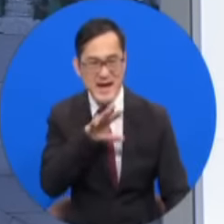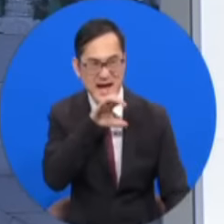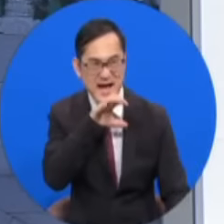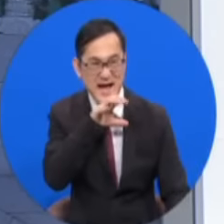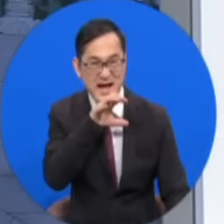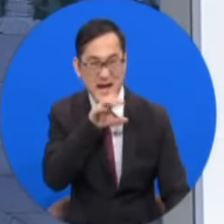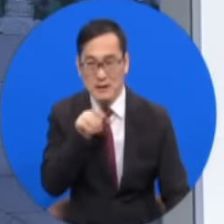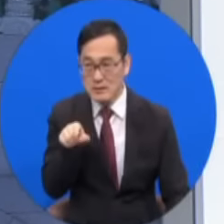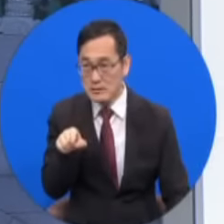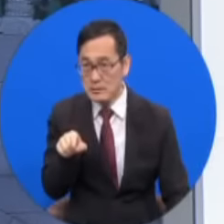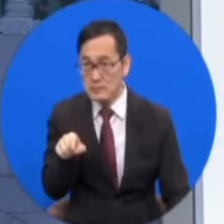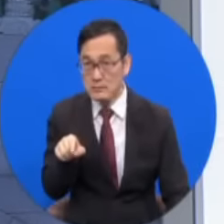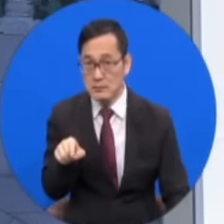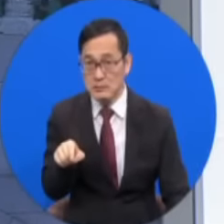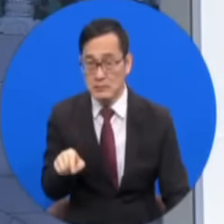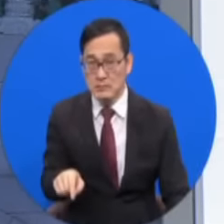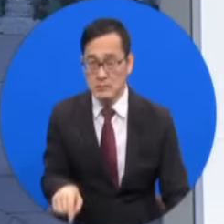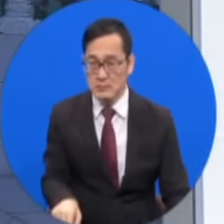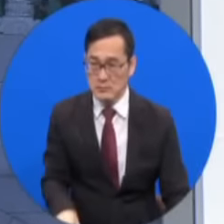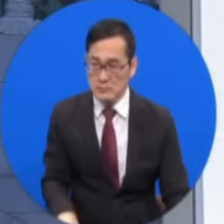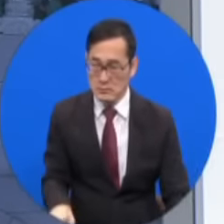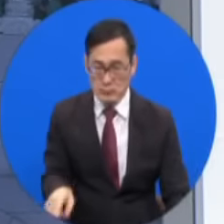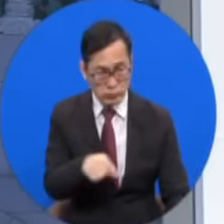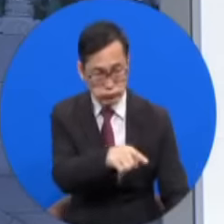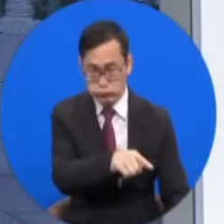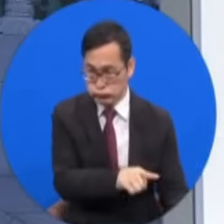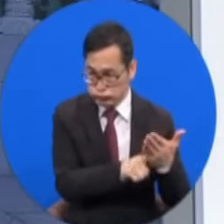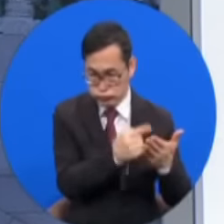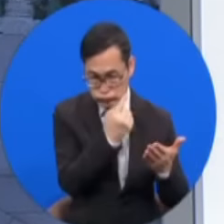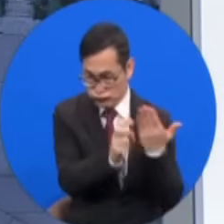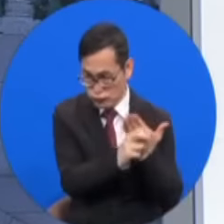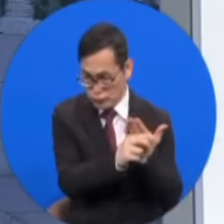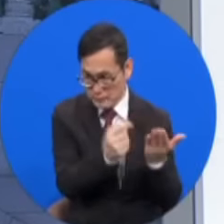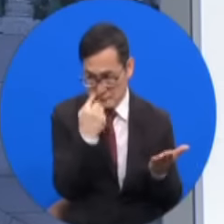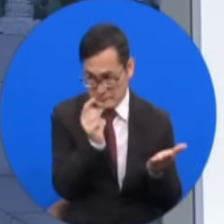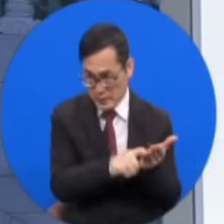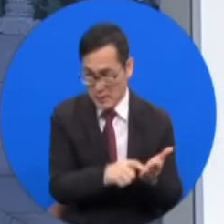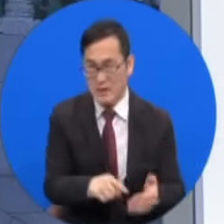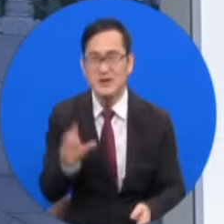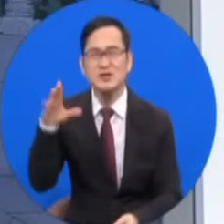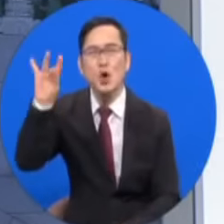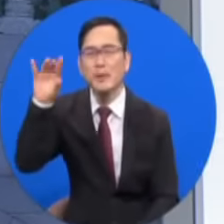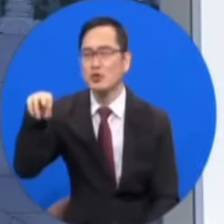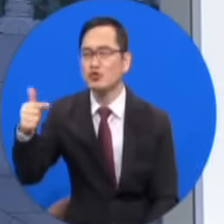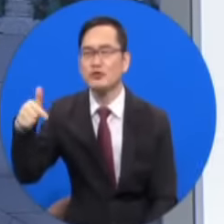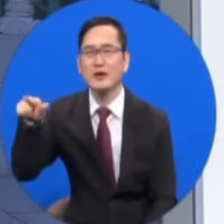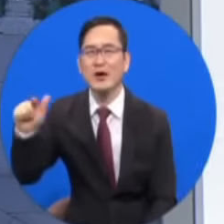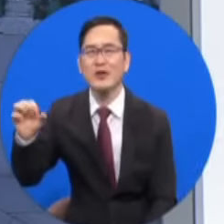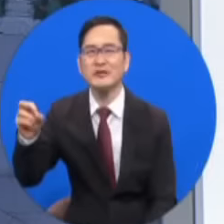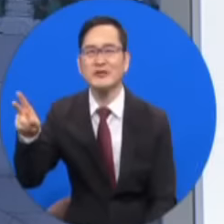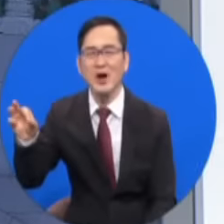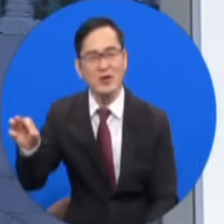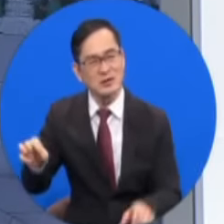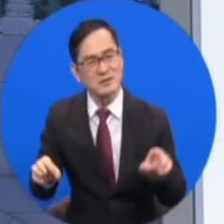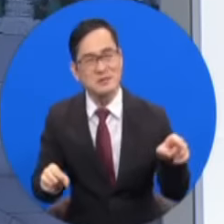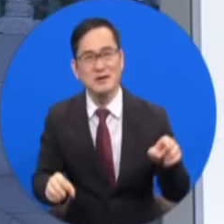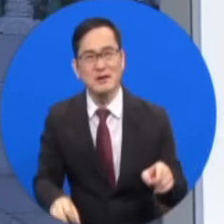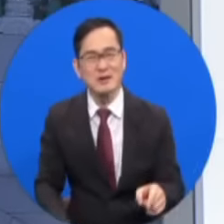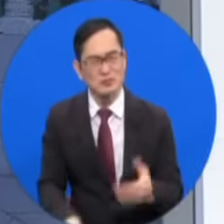무색한게 윤건영 의원의 발언을 통해서 알려지게 된 사실이고 결정적으로 윤 의원이 사실관계